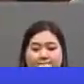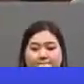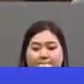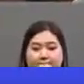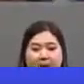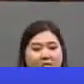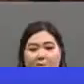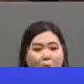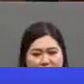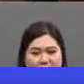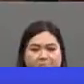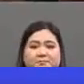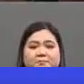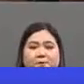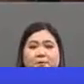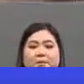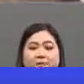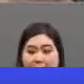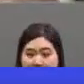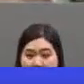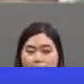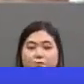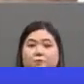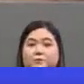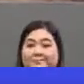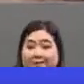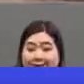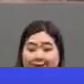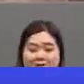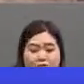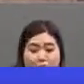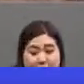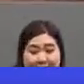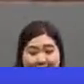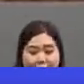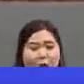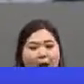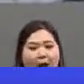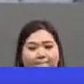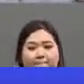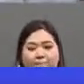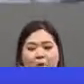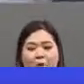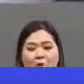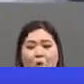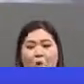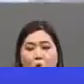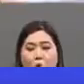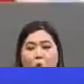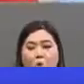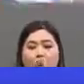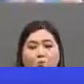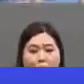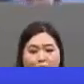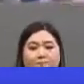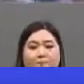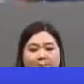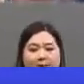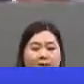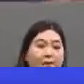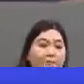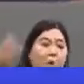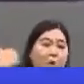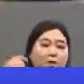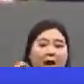ประชุมของคณะกรรมาธิการนัดแรกเนี่ยนะคะบอกว่าบรรยากาศเป็นไปดยดีมีการแต่งตั้งคณะกรรมกคณะ